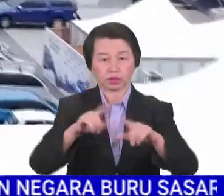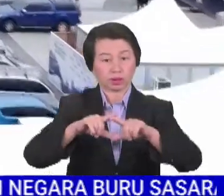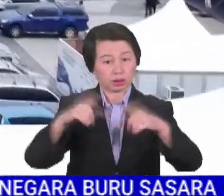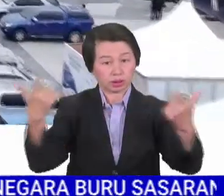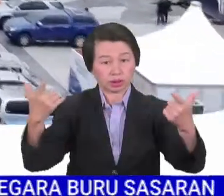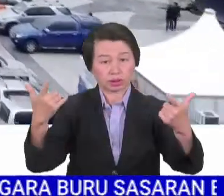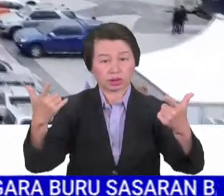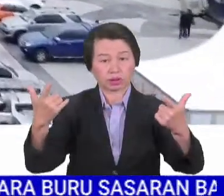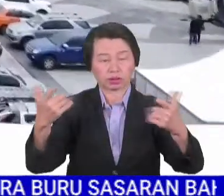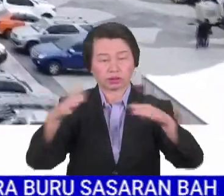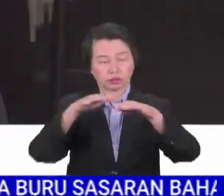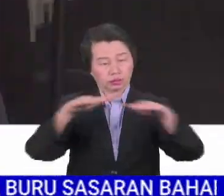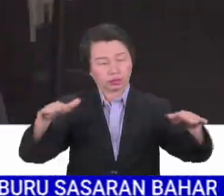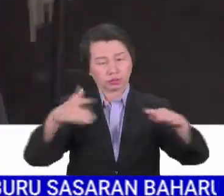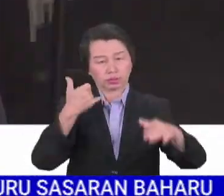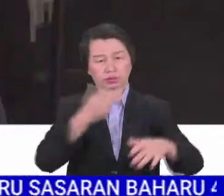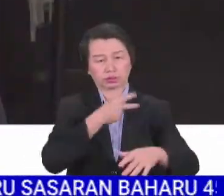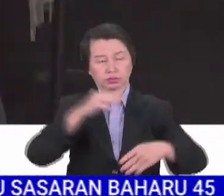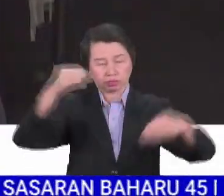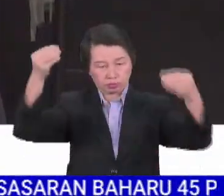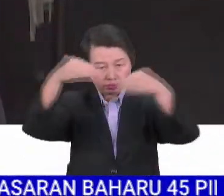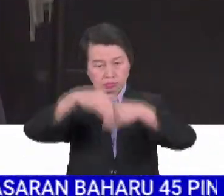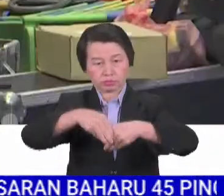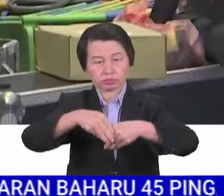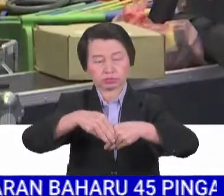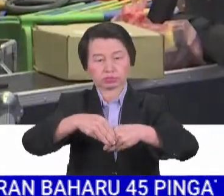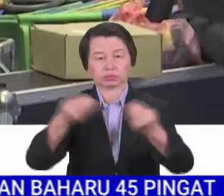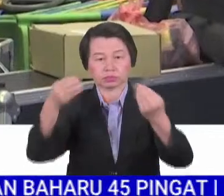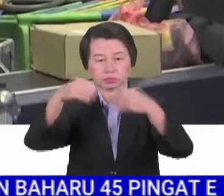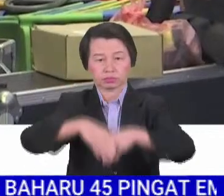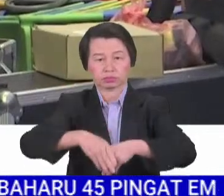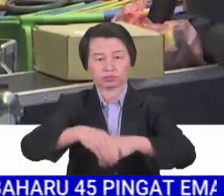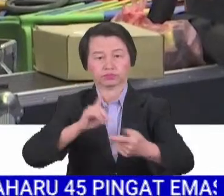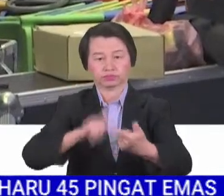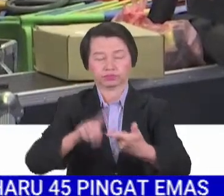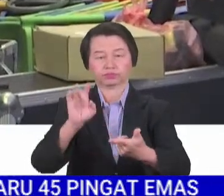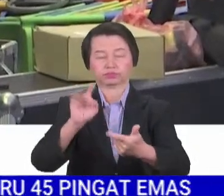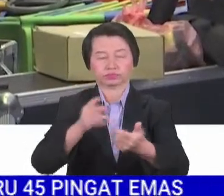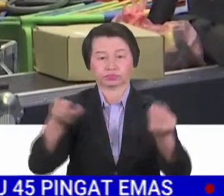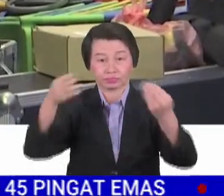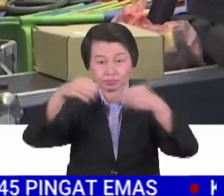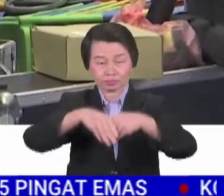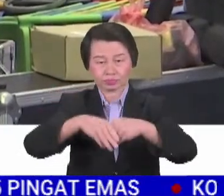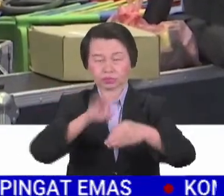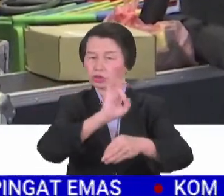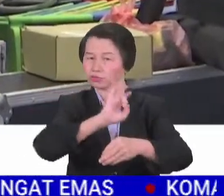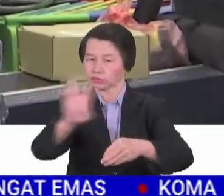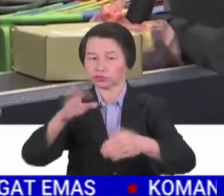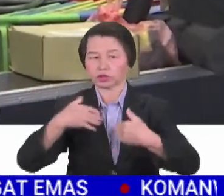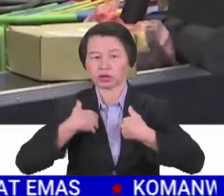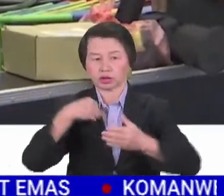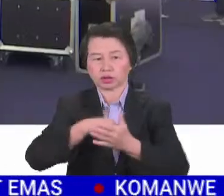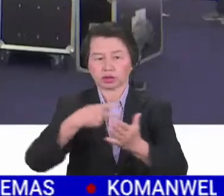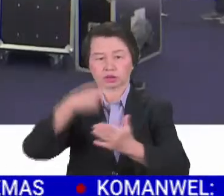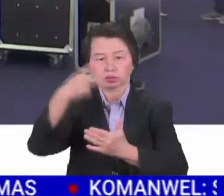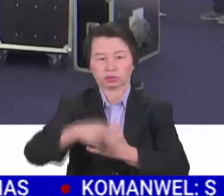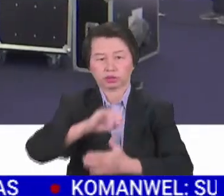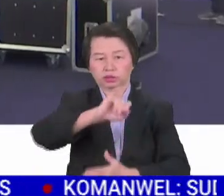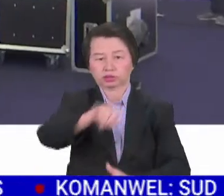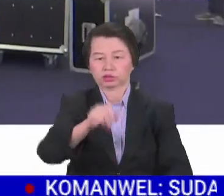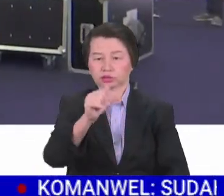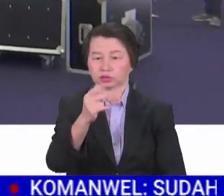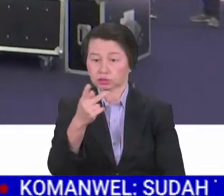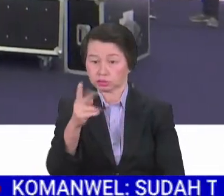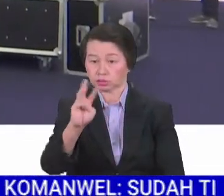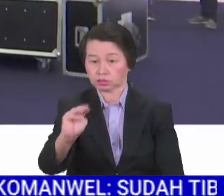ini, planetarium daripada Kementerian Sains, Teknologi dan Inovasi merupakan satu julung kali diadakan di program JAKM